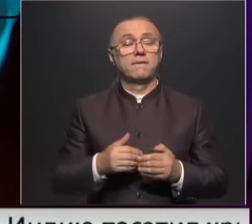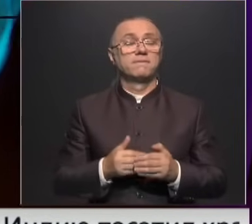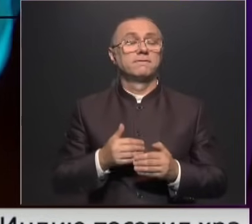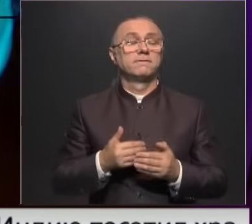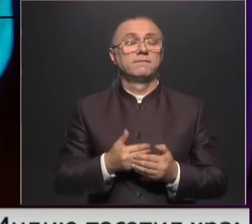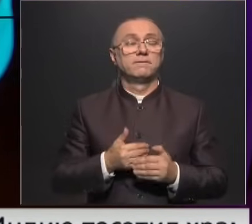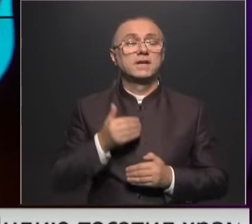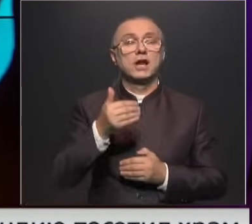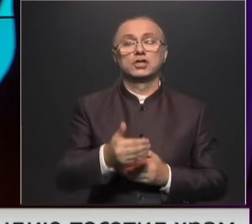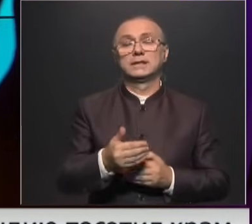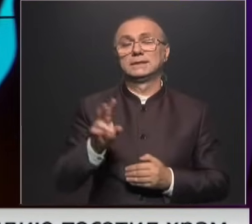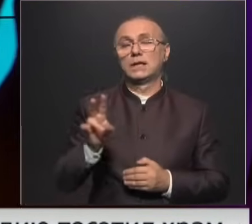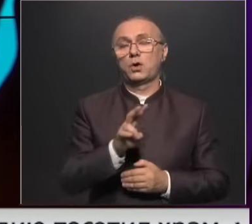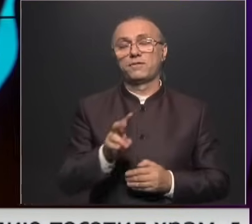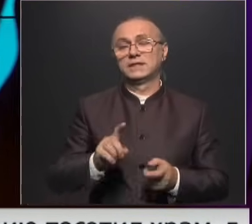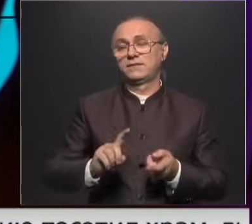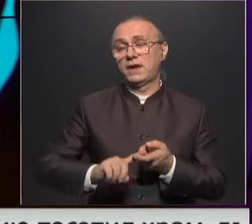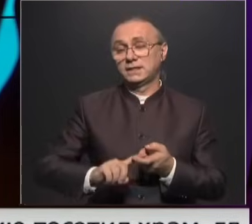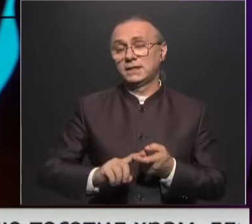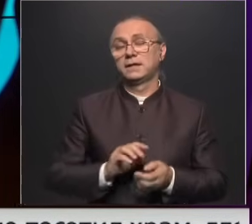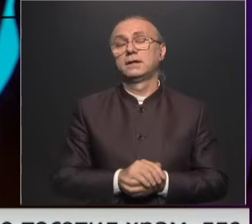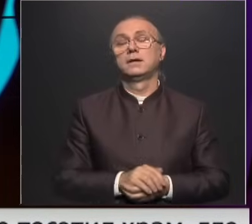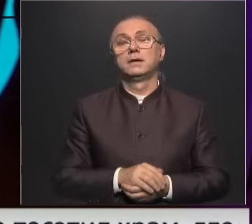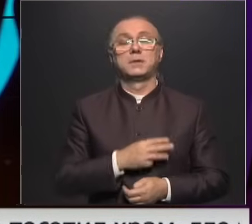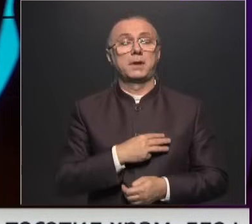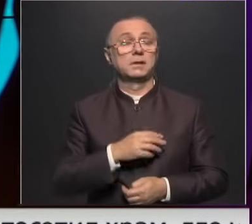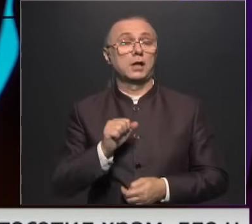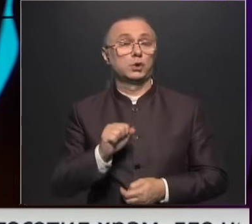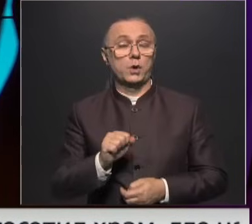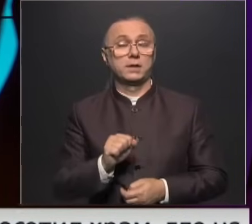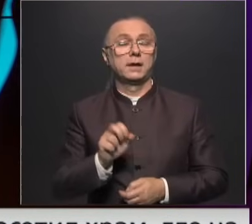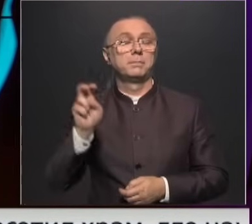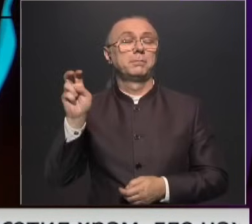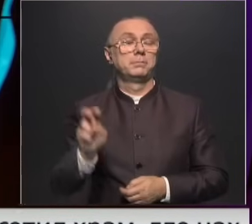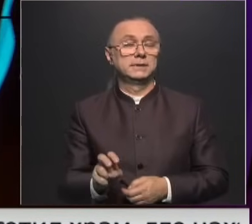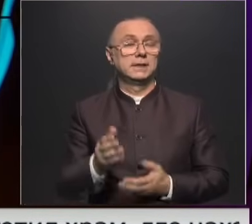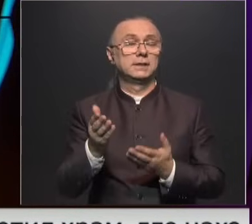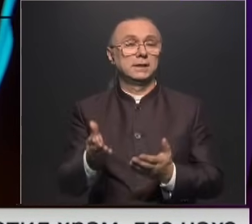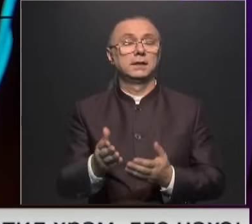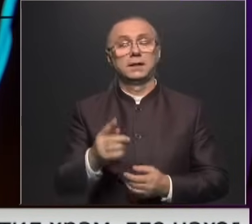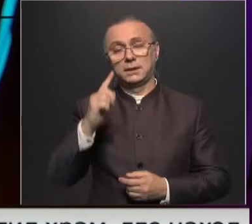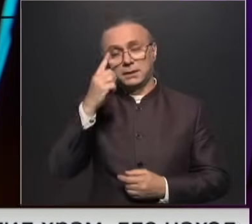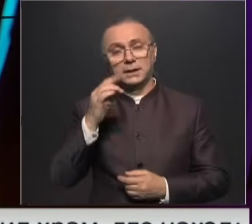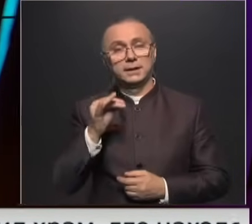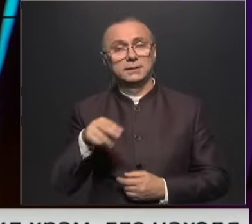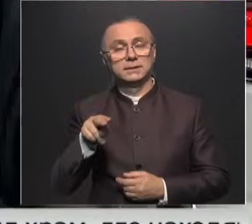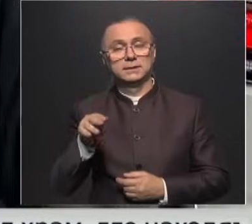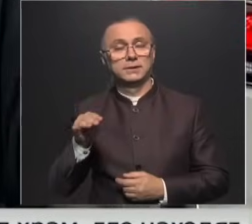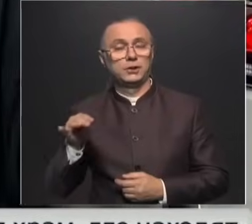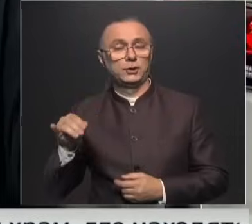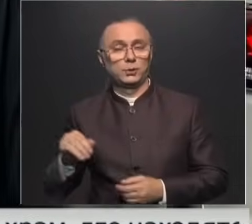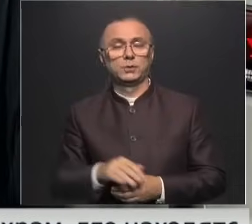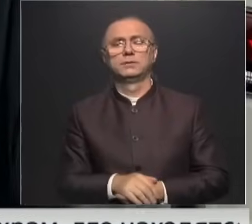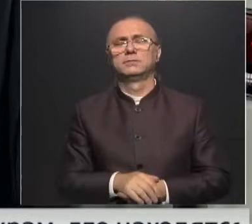Волоколамский Антоний прибыл с визитом в Индию, которую просветил светом христианской веры святой апостол Фома. Владыка посетил один